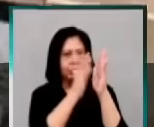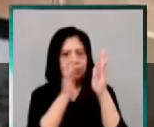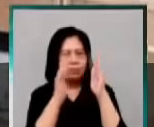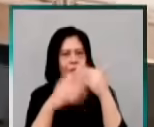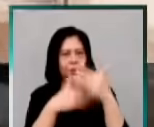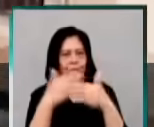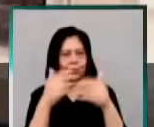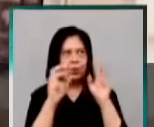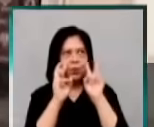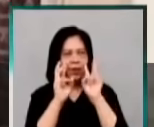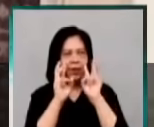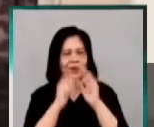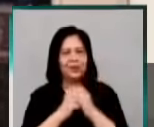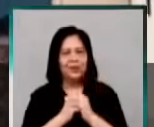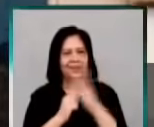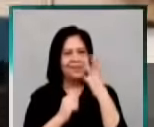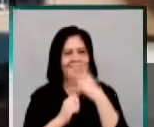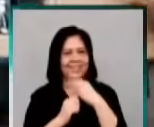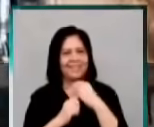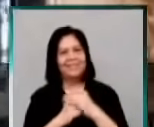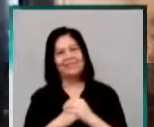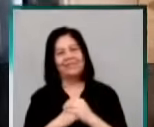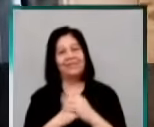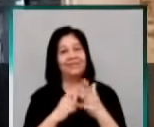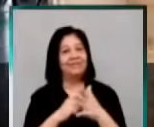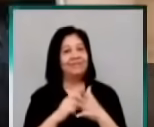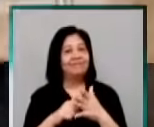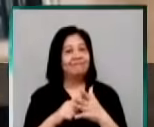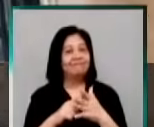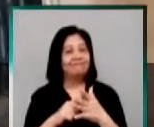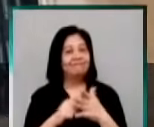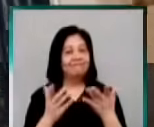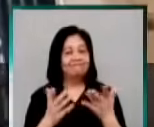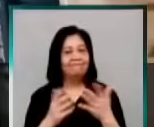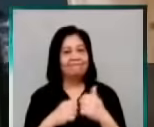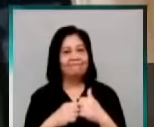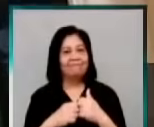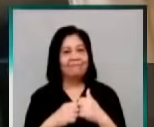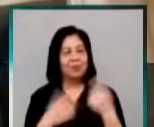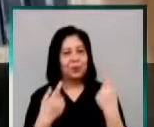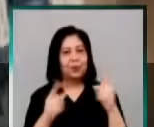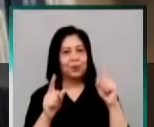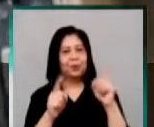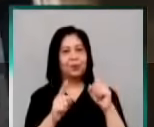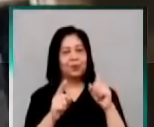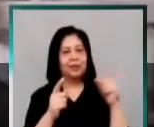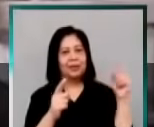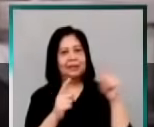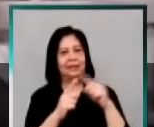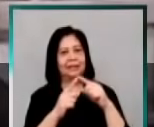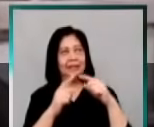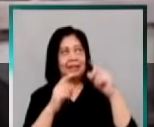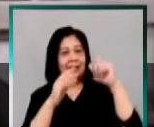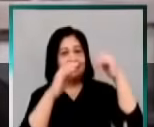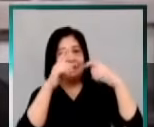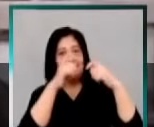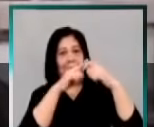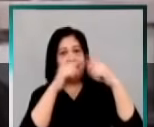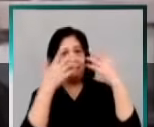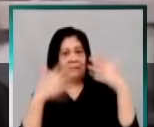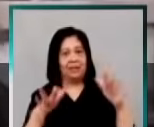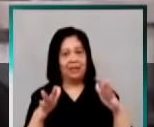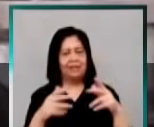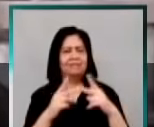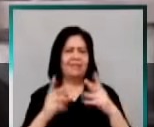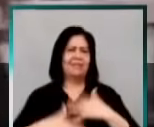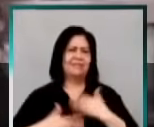wow, ang ganda na. Tapos nung yun nga, nag-finalize na siya hanggang sa tok-tok natapos na siya. At sobrang ang saya ng feeling kasi